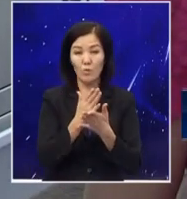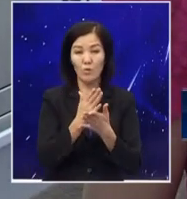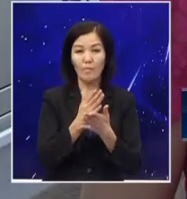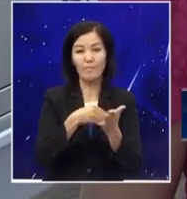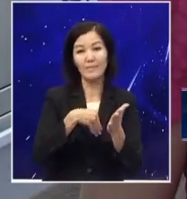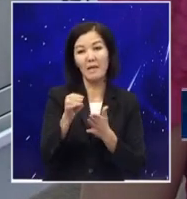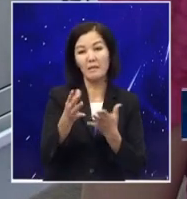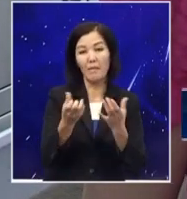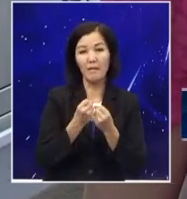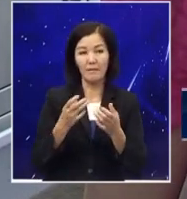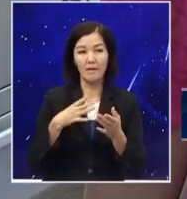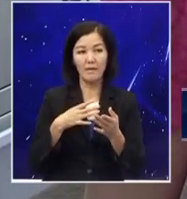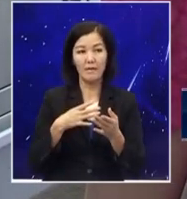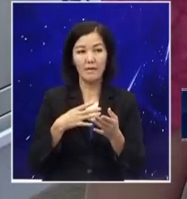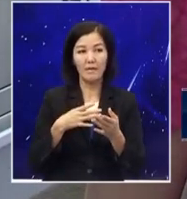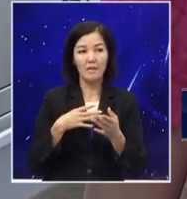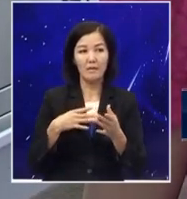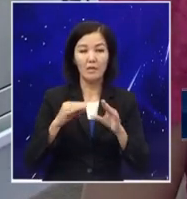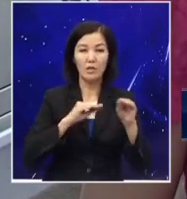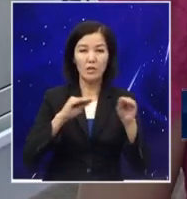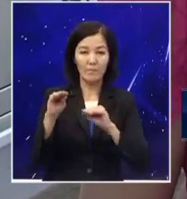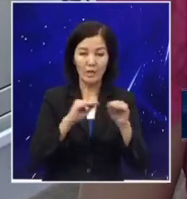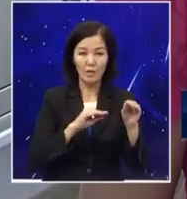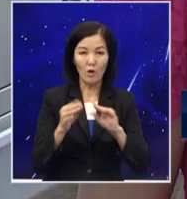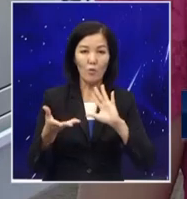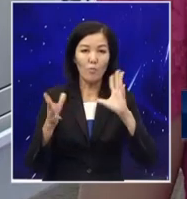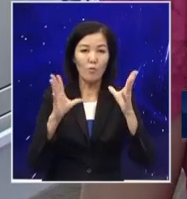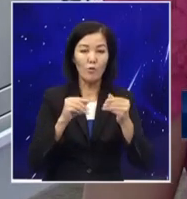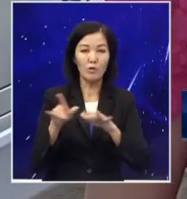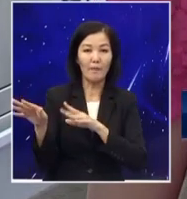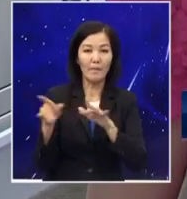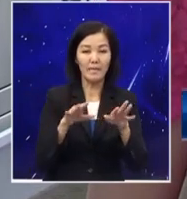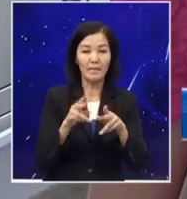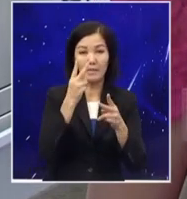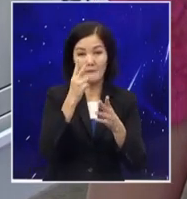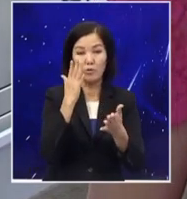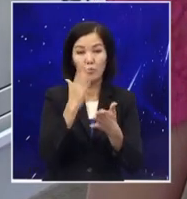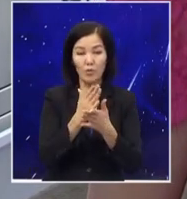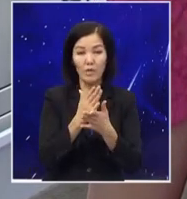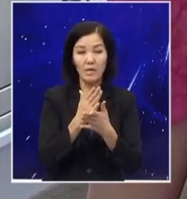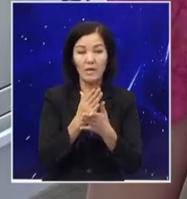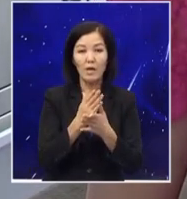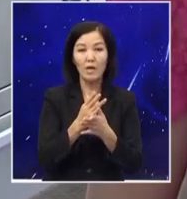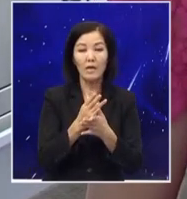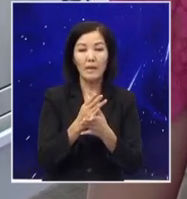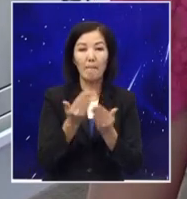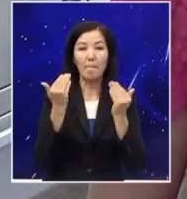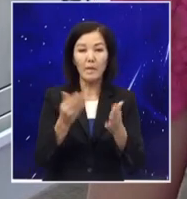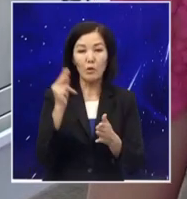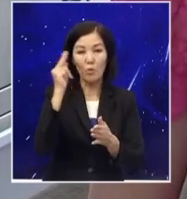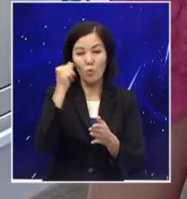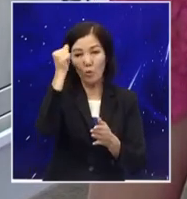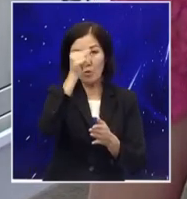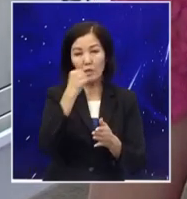Біз жұмыстарды жабдықтау процесінің үстіндеміз. Демек, биылғы оқу